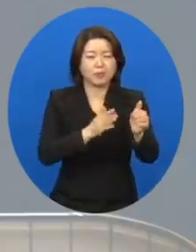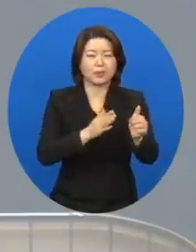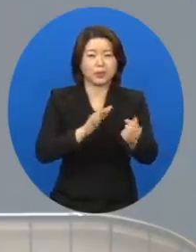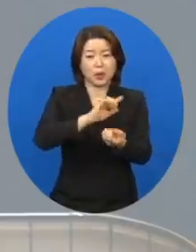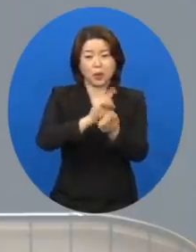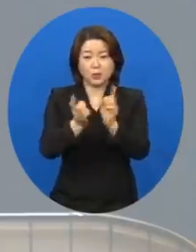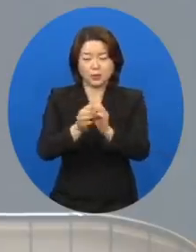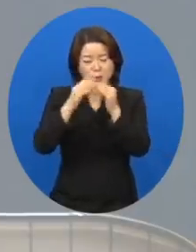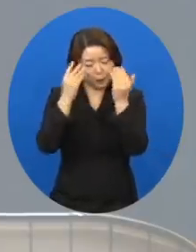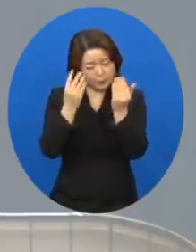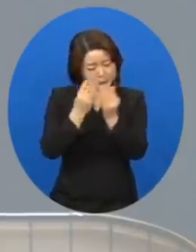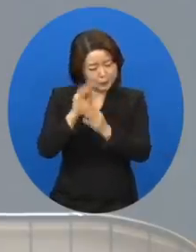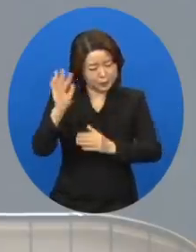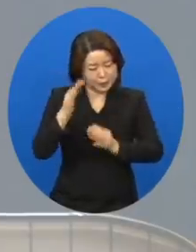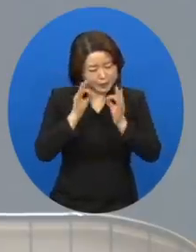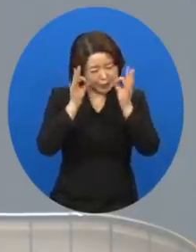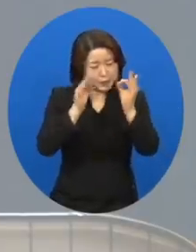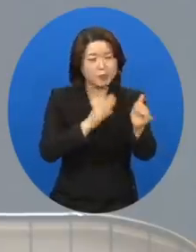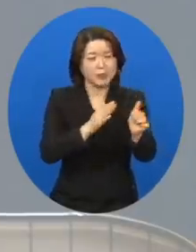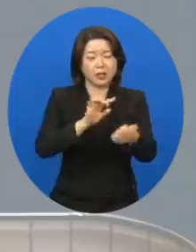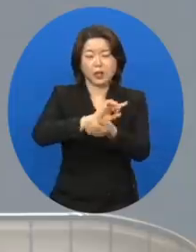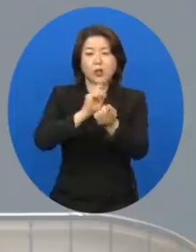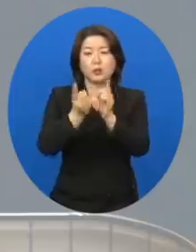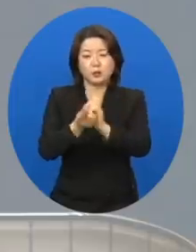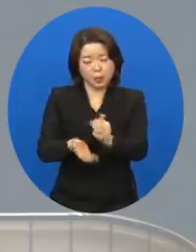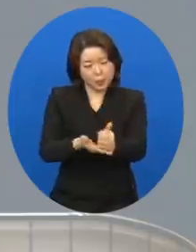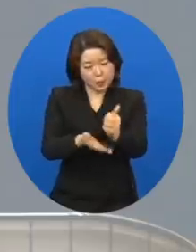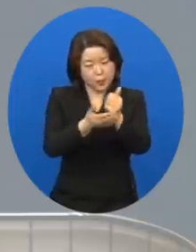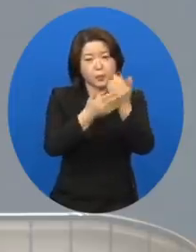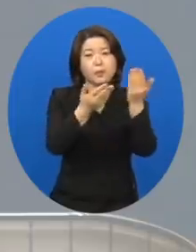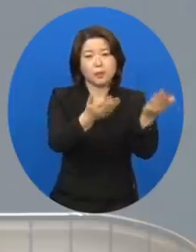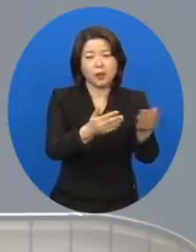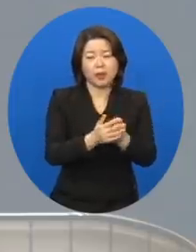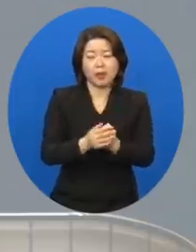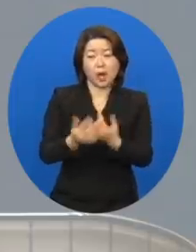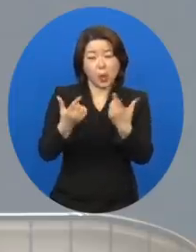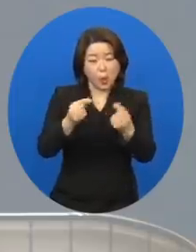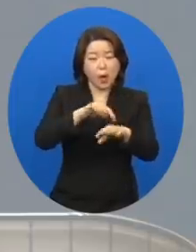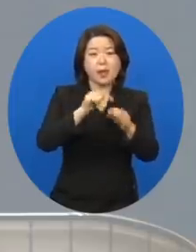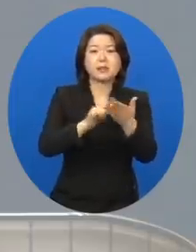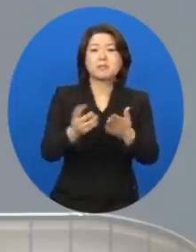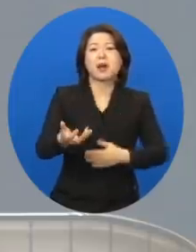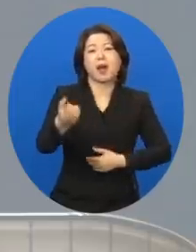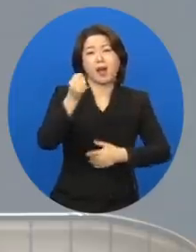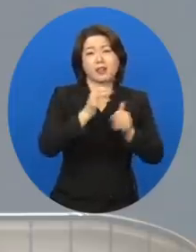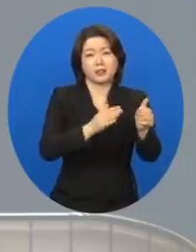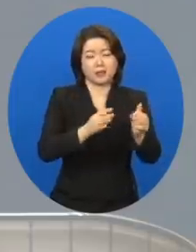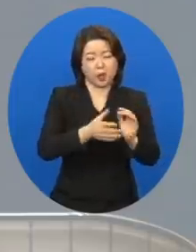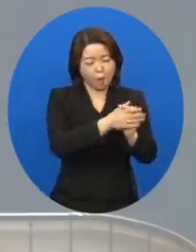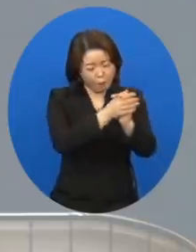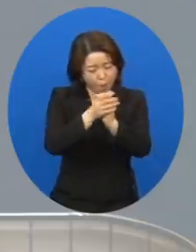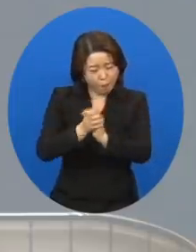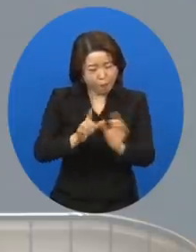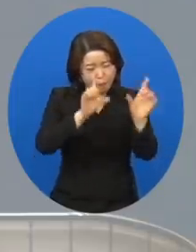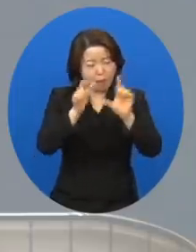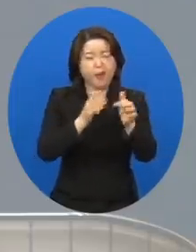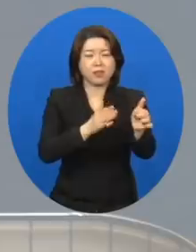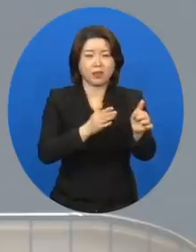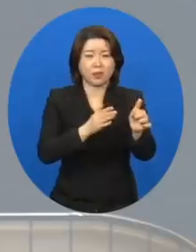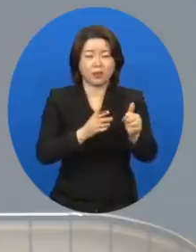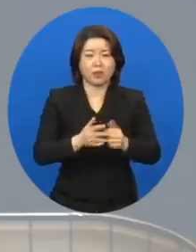온전하게 되기를 힘쓰세요. 서로 격려하세요. 같은 마음을 품으세요. 화평하게 지내세요.